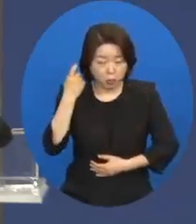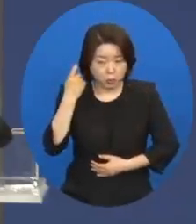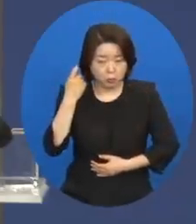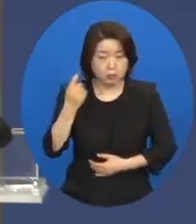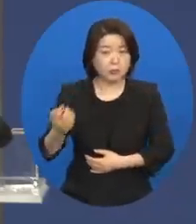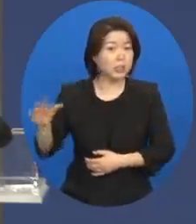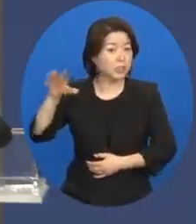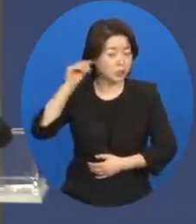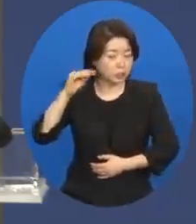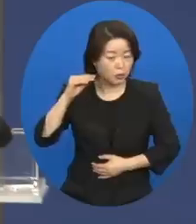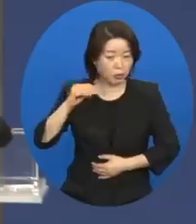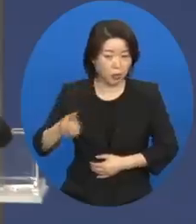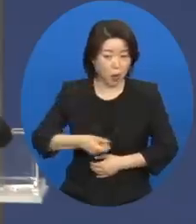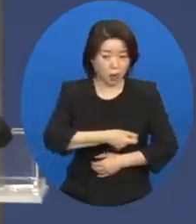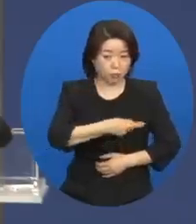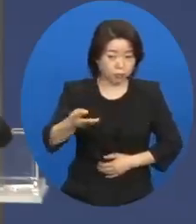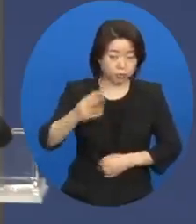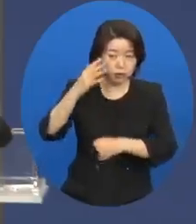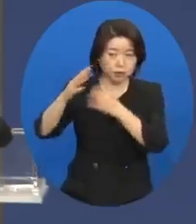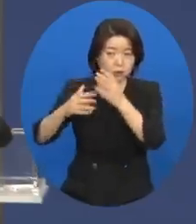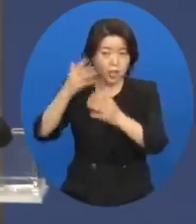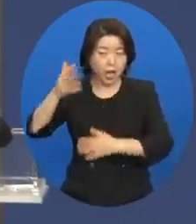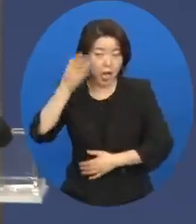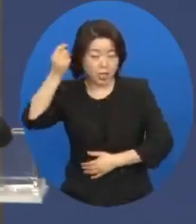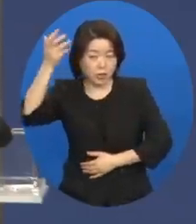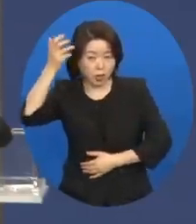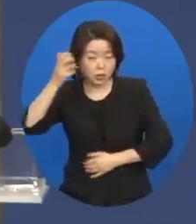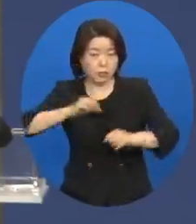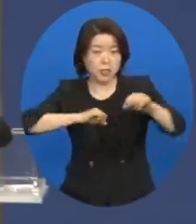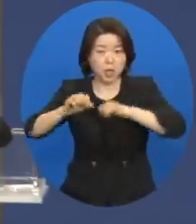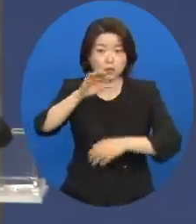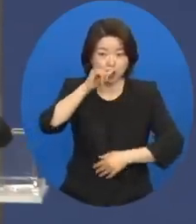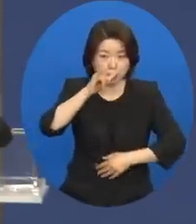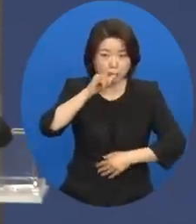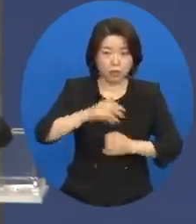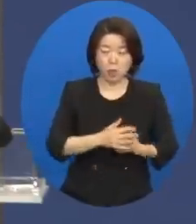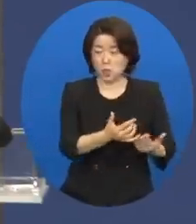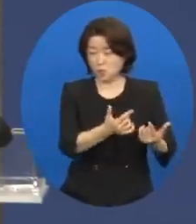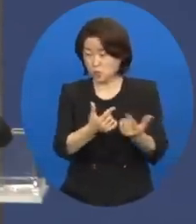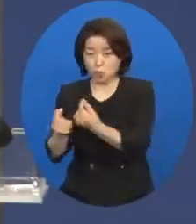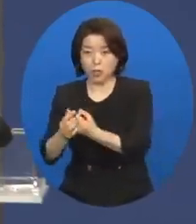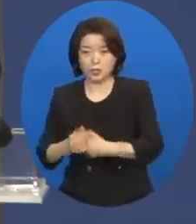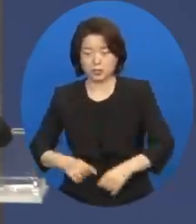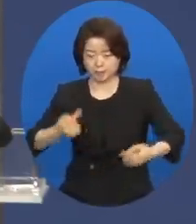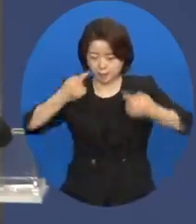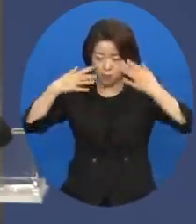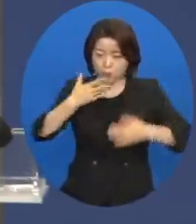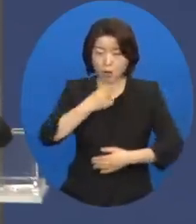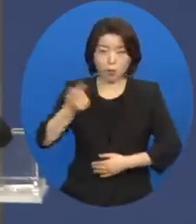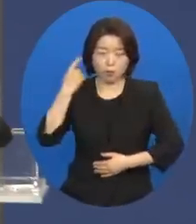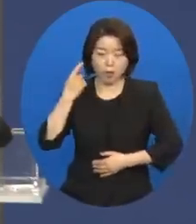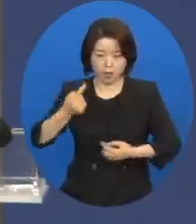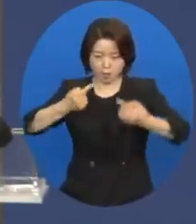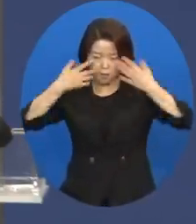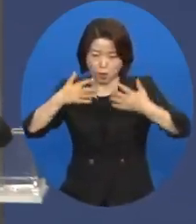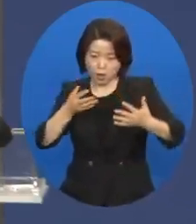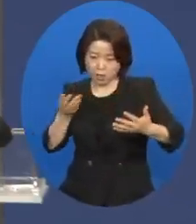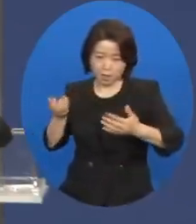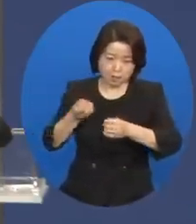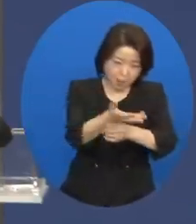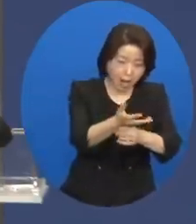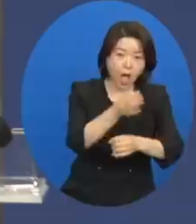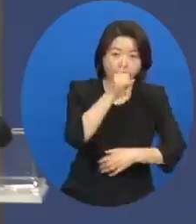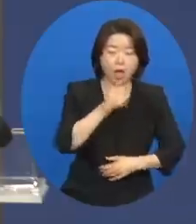성령님이 역사하시는데 똑같은 조건으로 성령이 역사하시고 정확한 복음이 명확하게 전달이